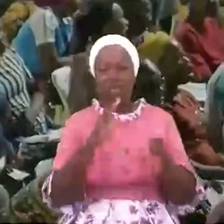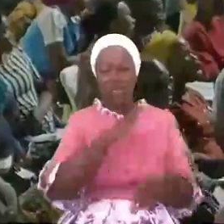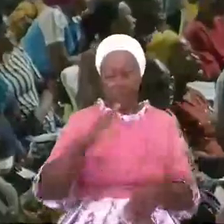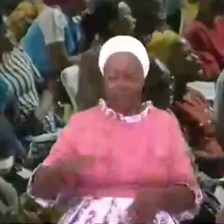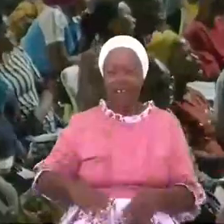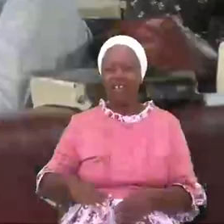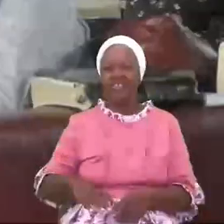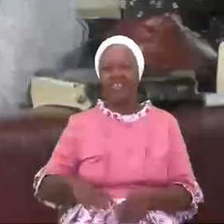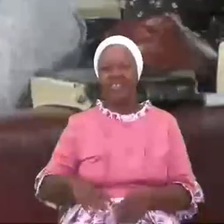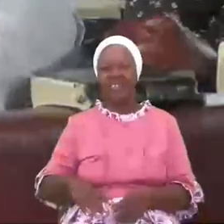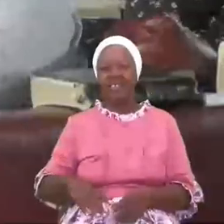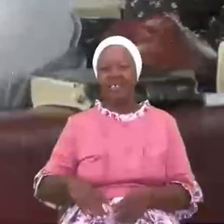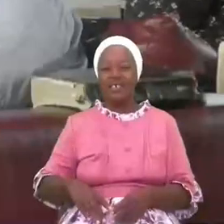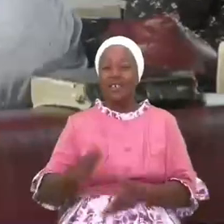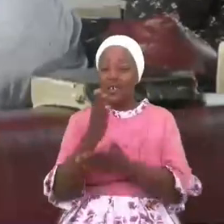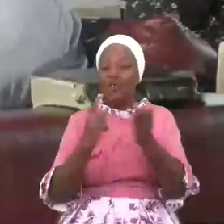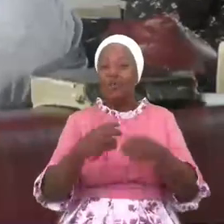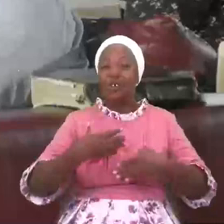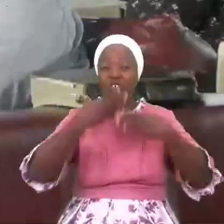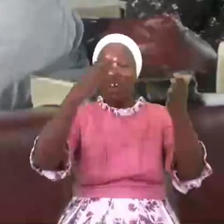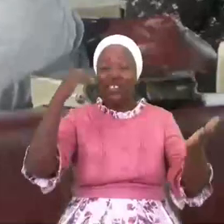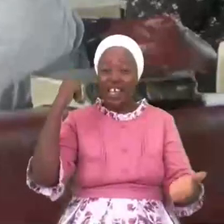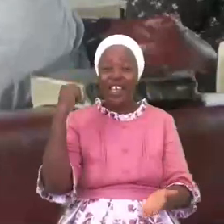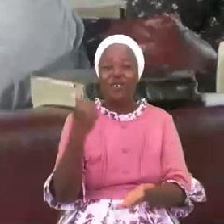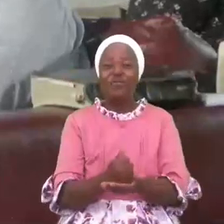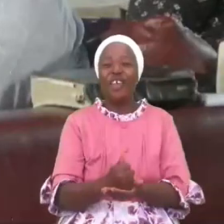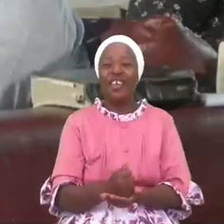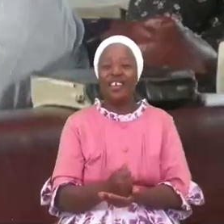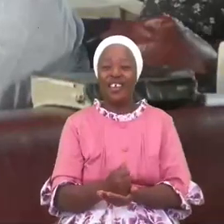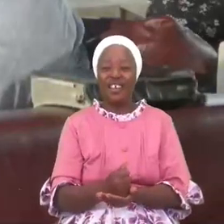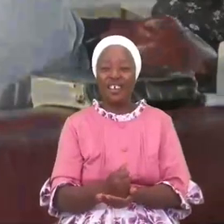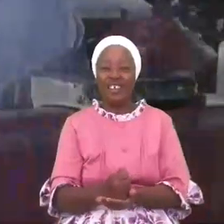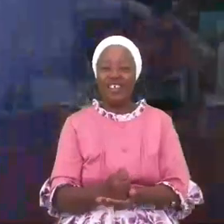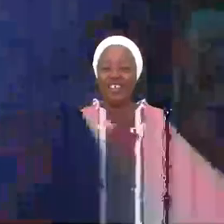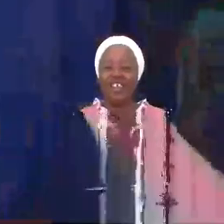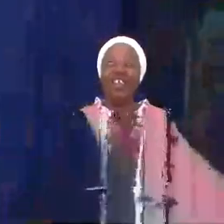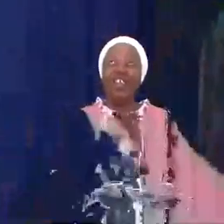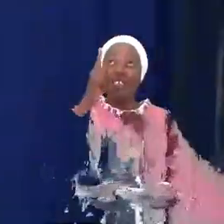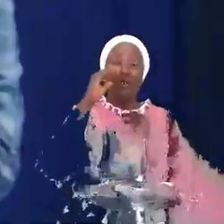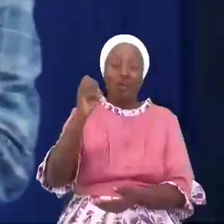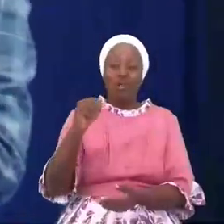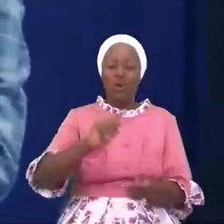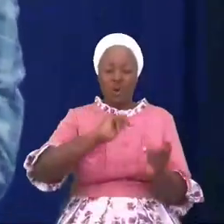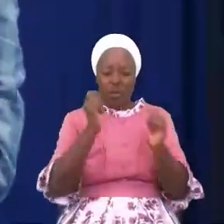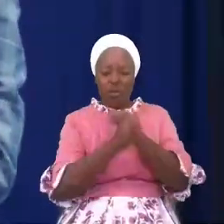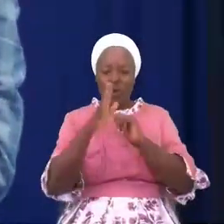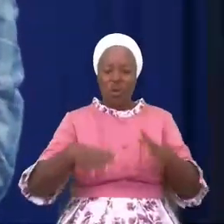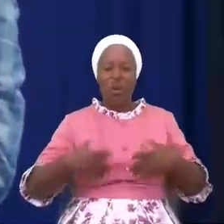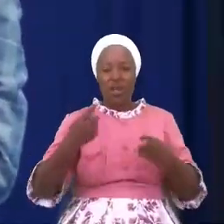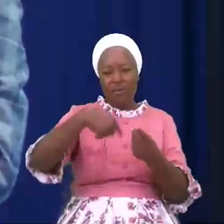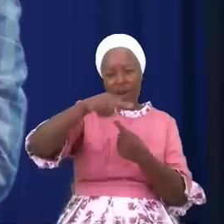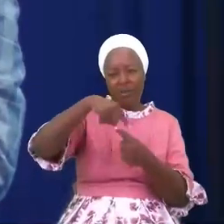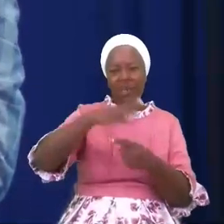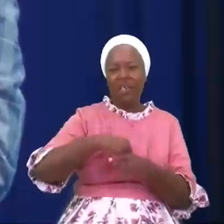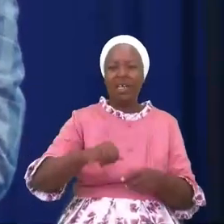Christ. Quelqu'un là-bas crie Amen! Il va tellement transformer ta vie. Il va